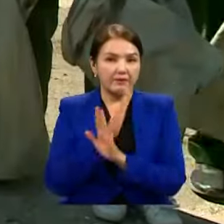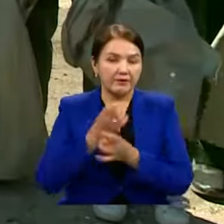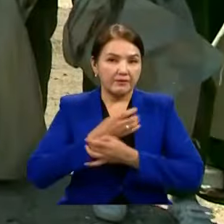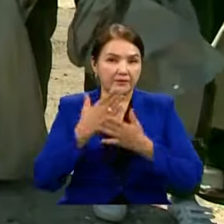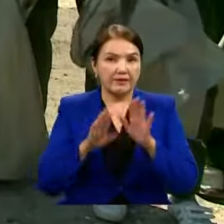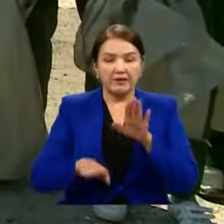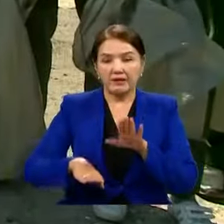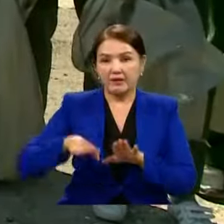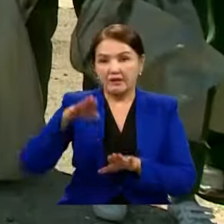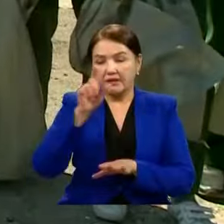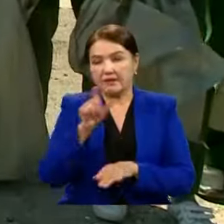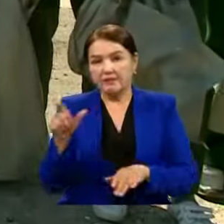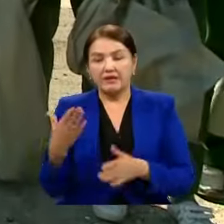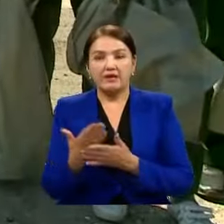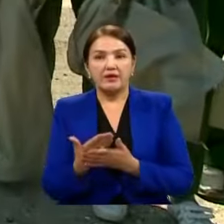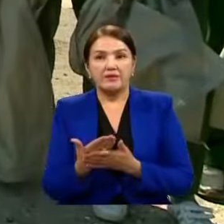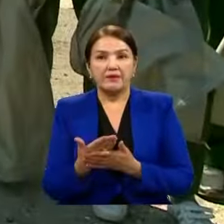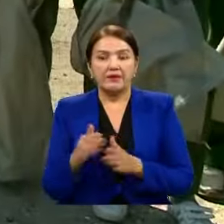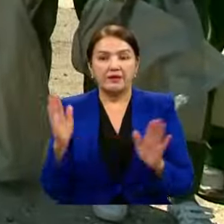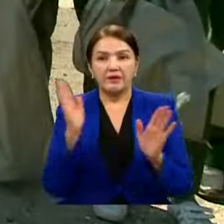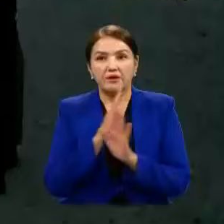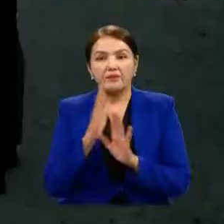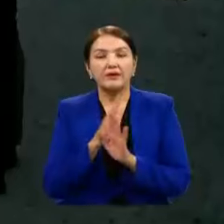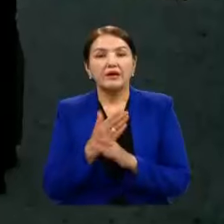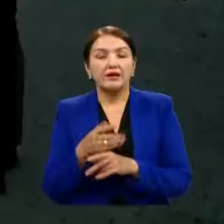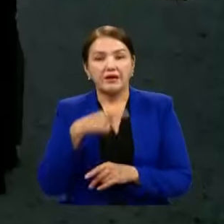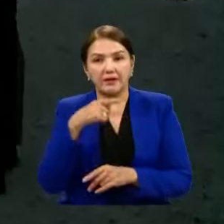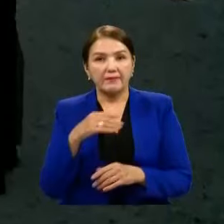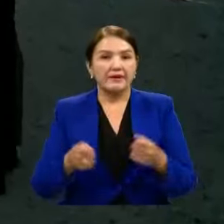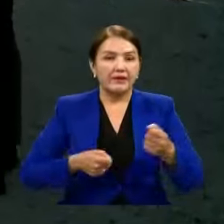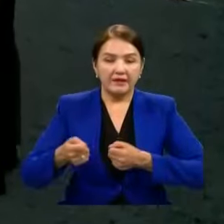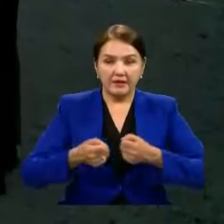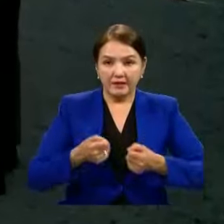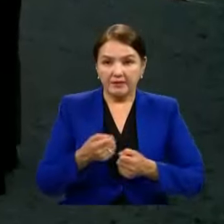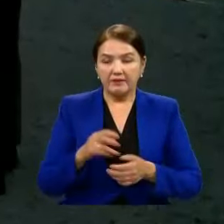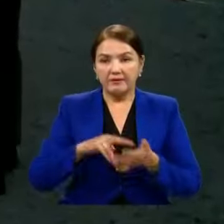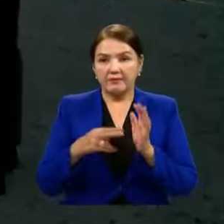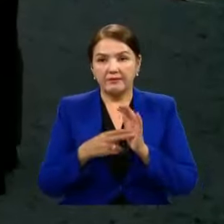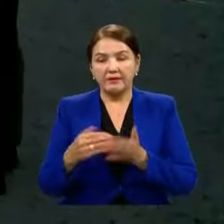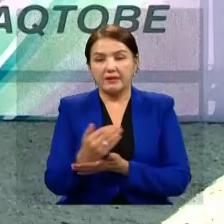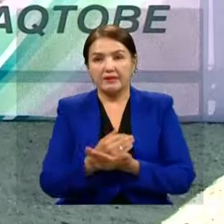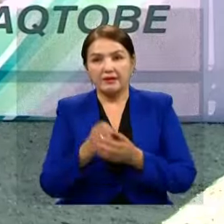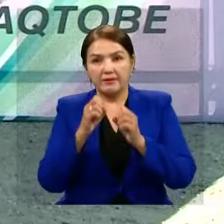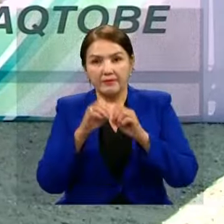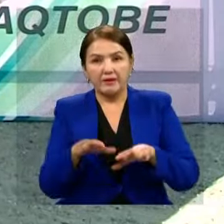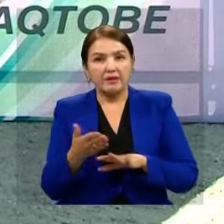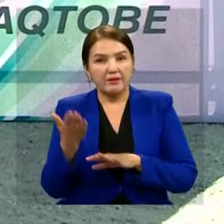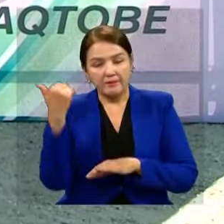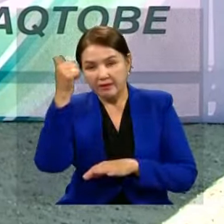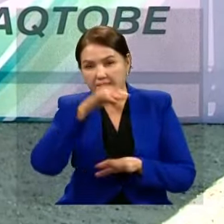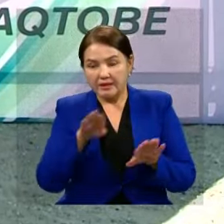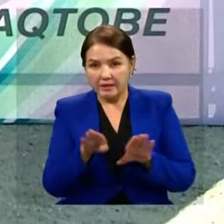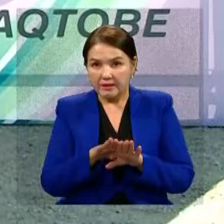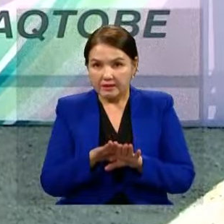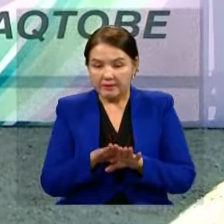среди подрастающего поколения, пробудить в них сочувствие к окружающей среде, говорят организаторы. Кроме того, они планируют собрать больше мусора, чем в прошлом году, и таким